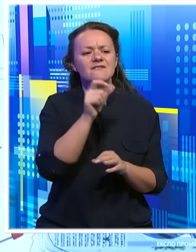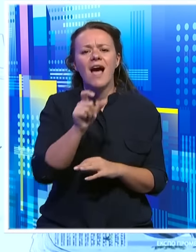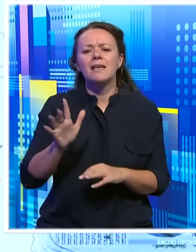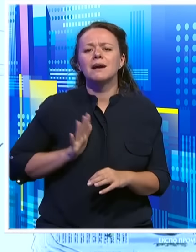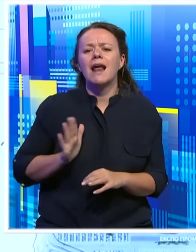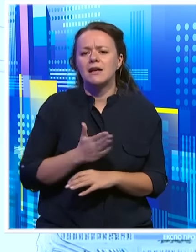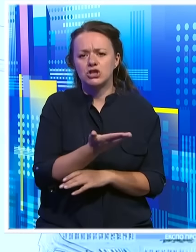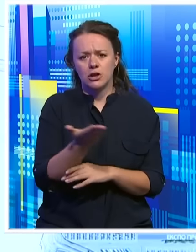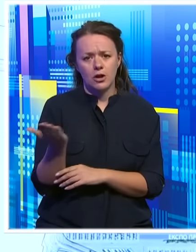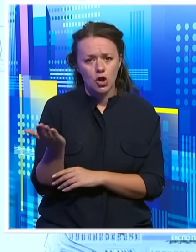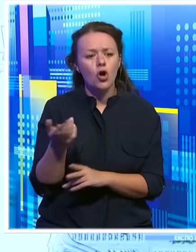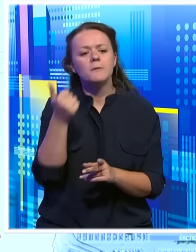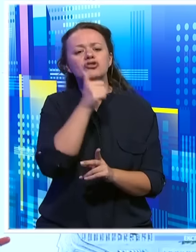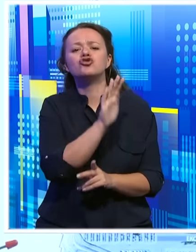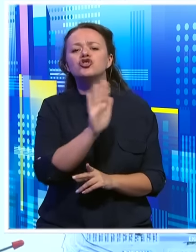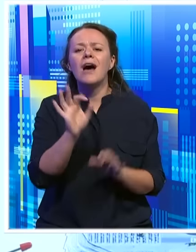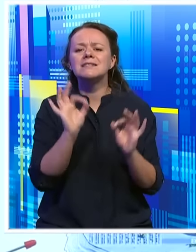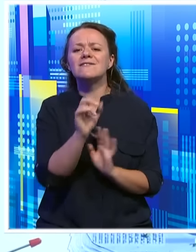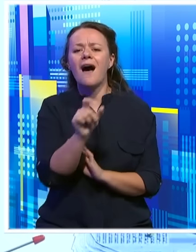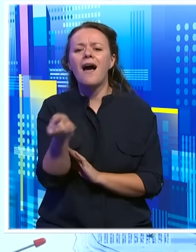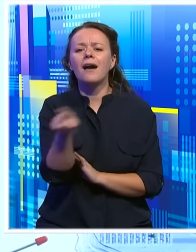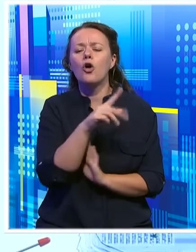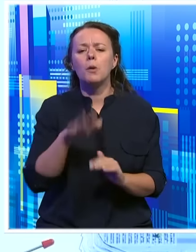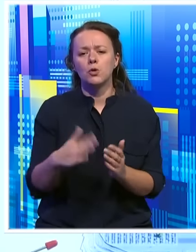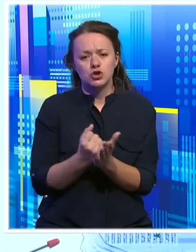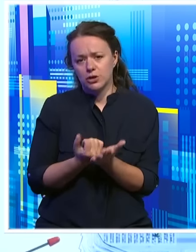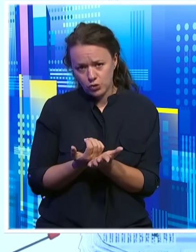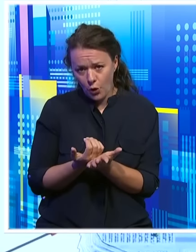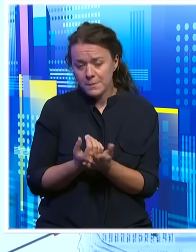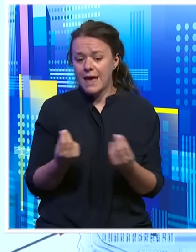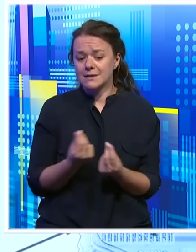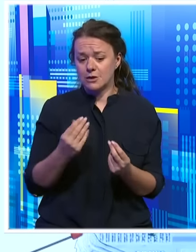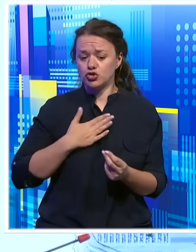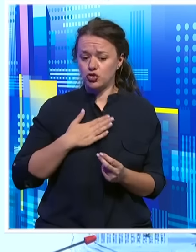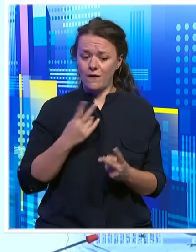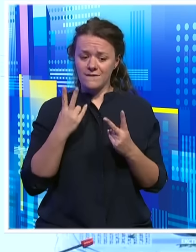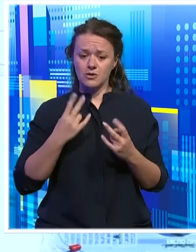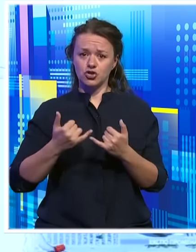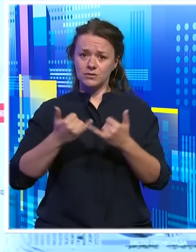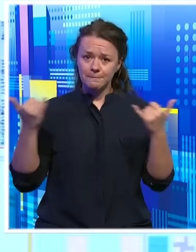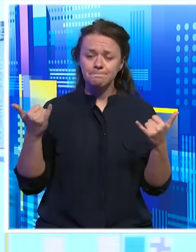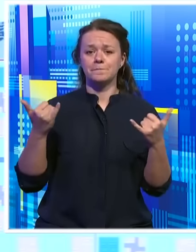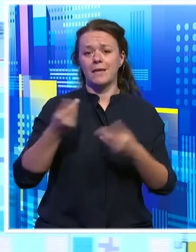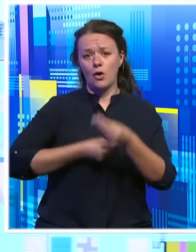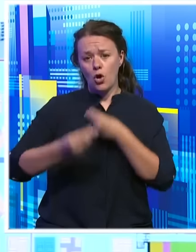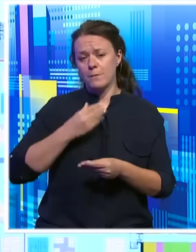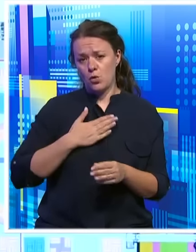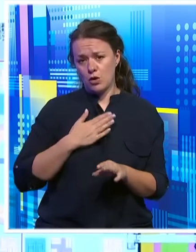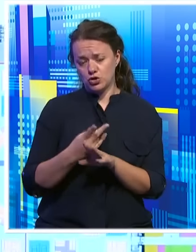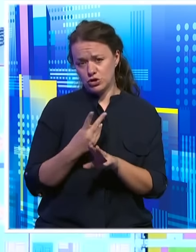građanin ove zemlje od toga može da dobije, zašto je to za nas važno, za rast ekonomije u našoj zemlji i tako dalje.